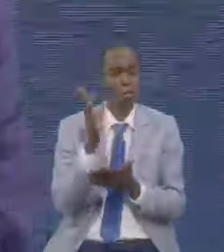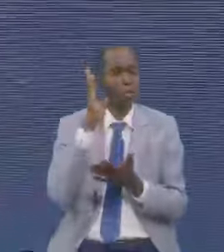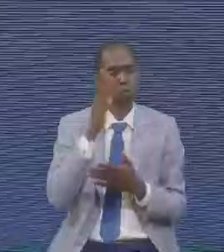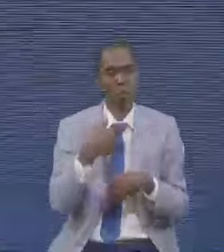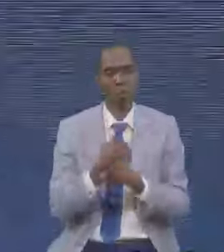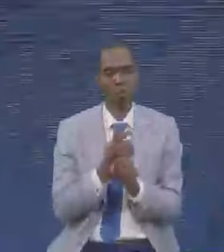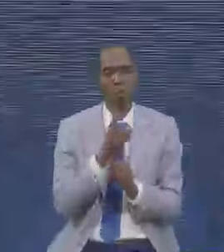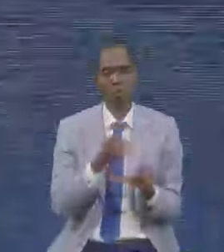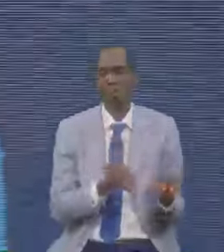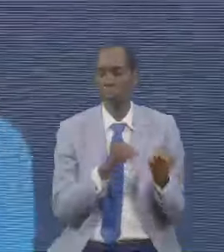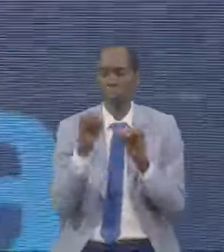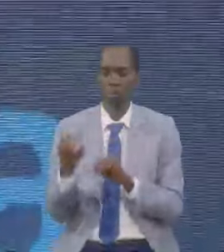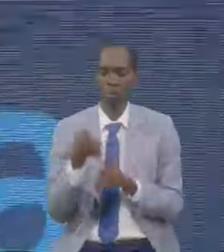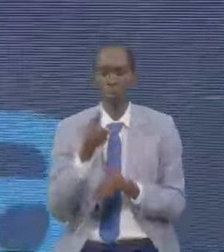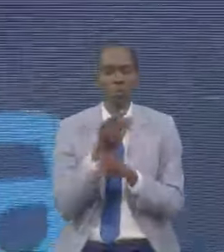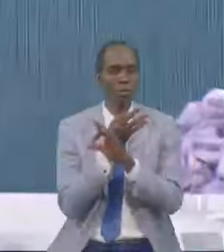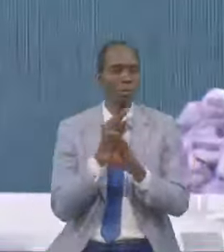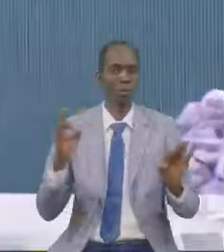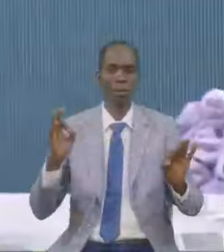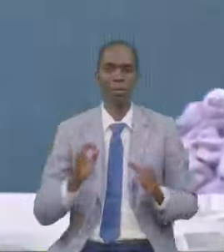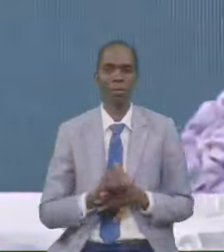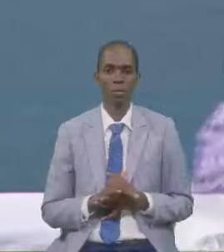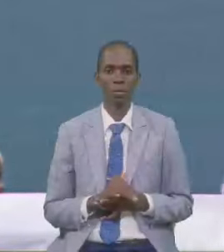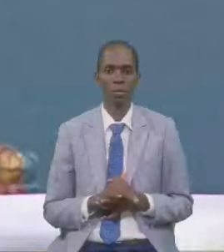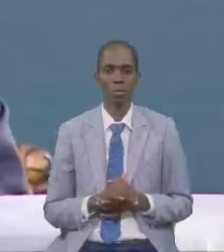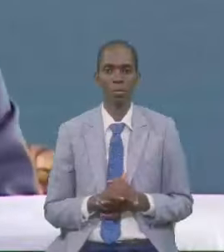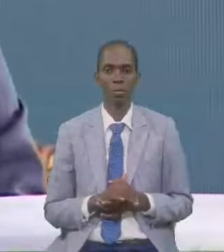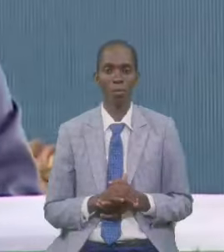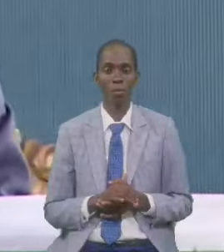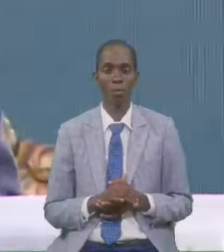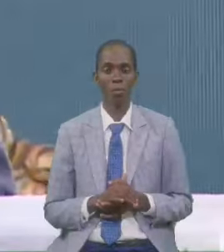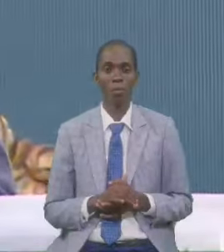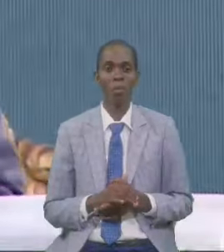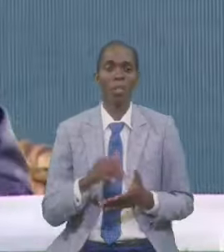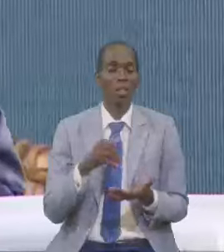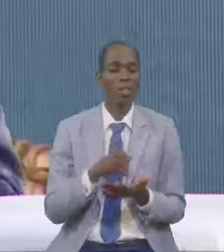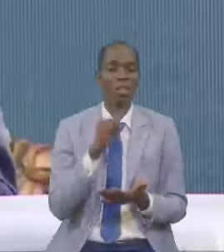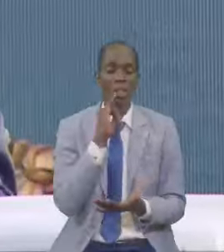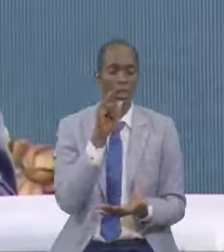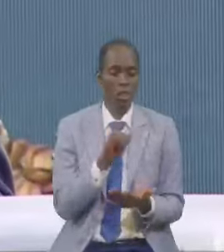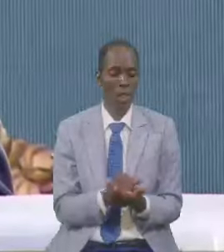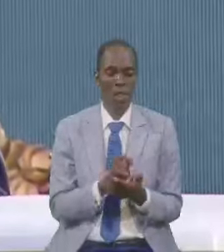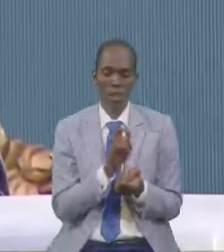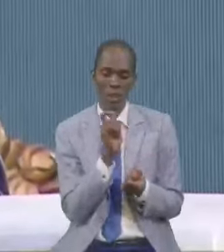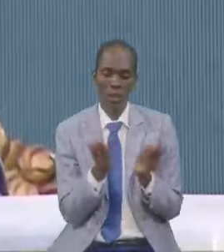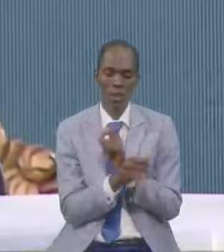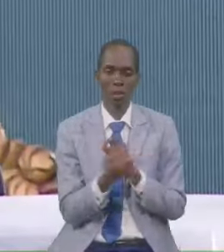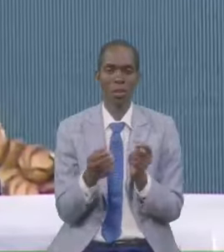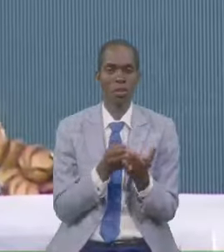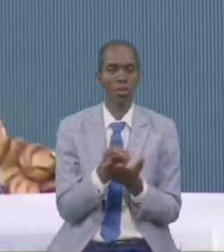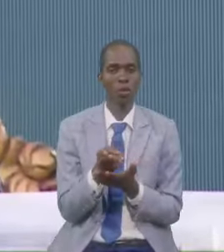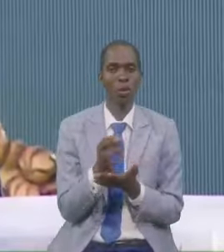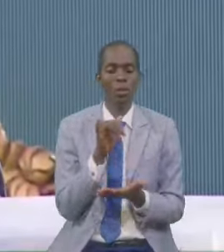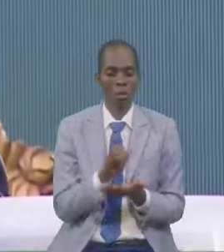నన్ను పరలోకానికి వెళ్ళడానికి స్వతంత్రునిగా చేస్తుంది. Is that transforming truth? అది రూపాంతరపరిచే సత్యం. దట్ ఐ అక్సెప్ట్.